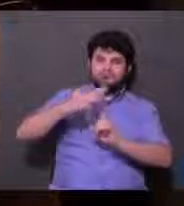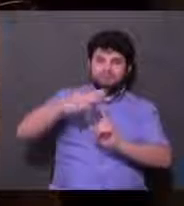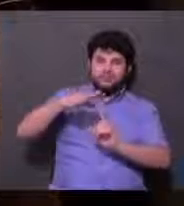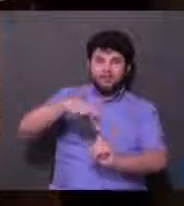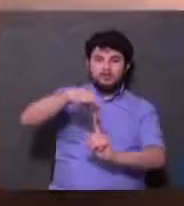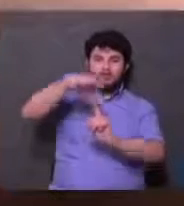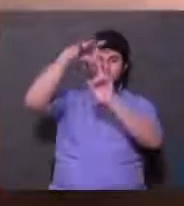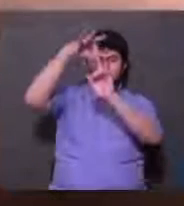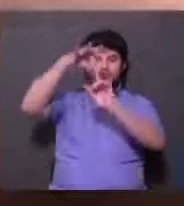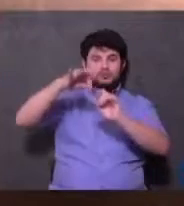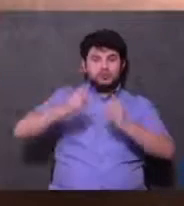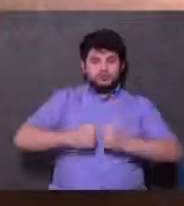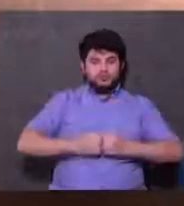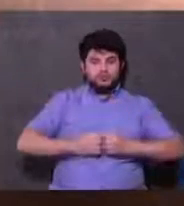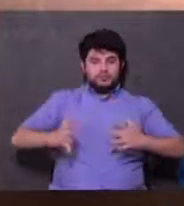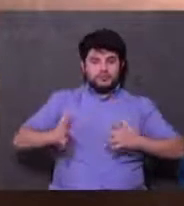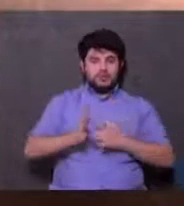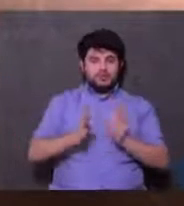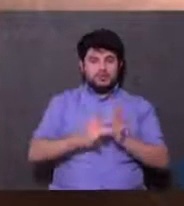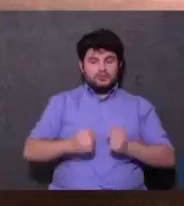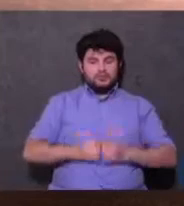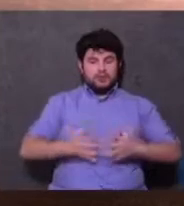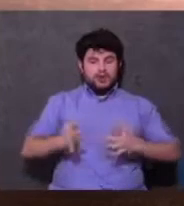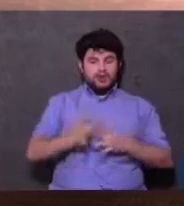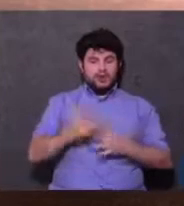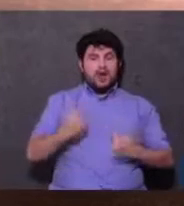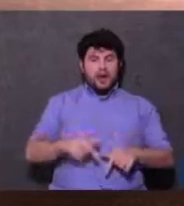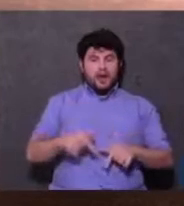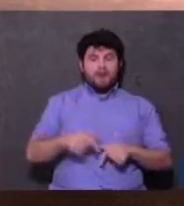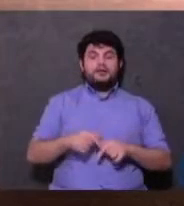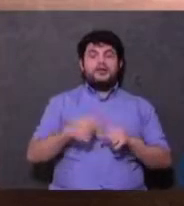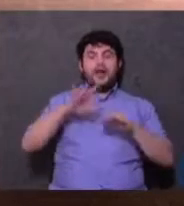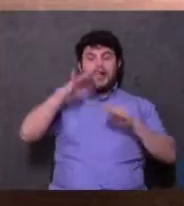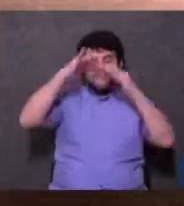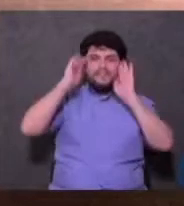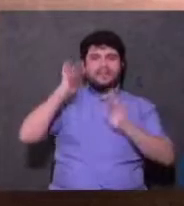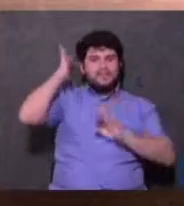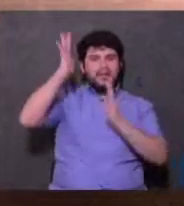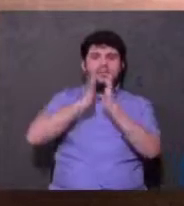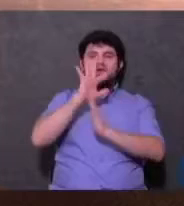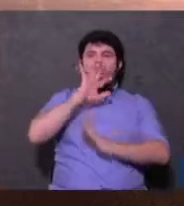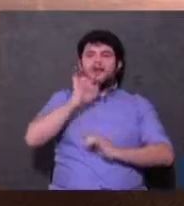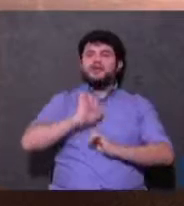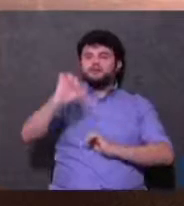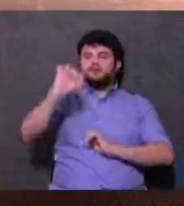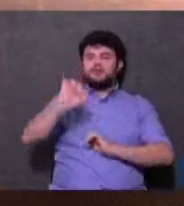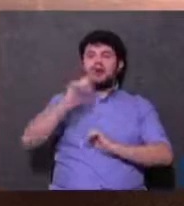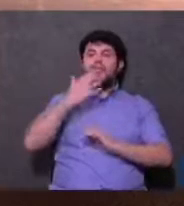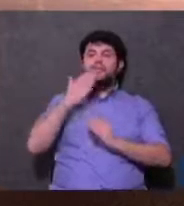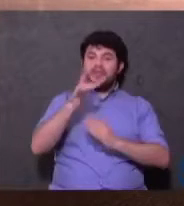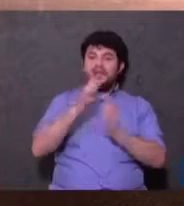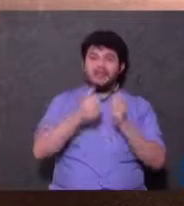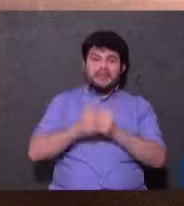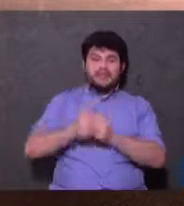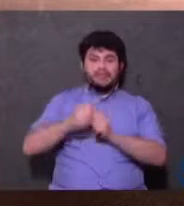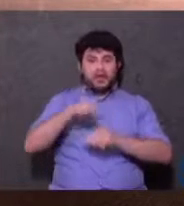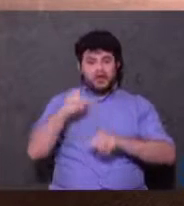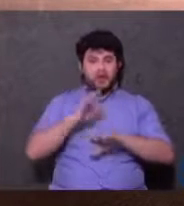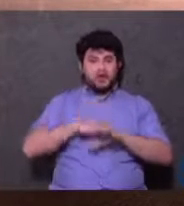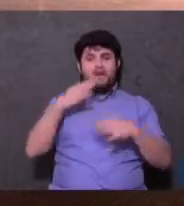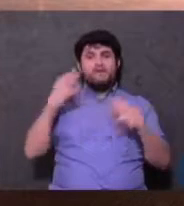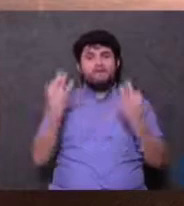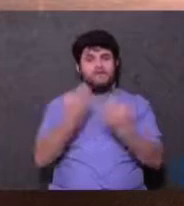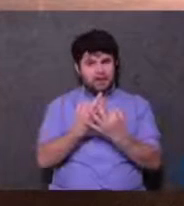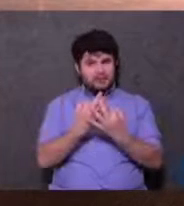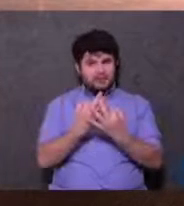żywota, Jezus. Santa Maria, Mãe de Deus, rogai por nós, pecadores, agora e na hora da nossa morte.